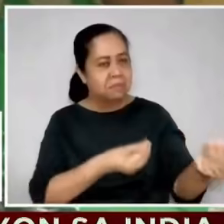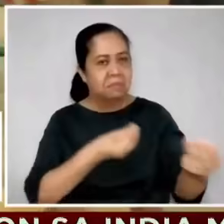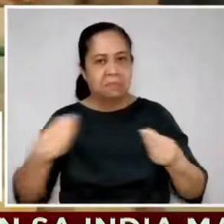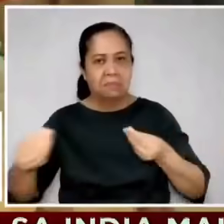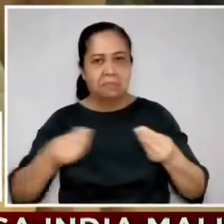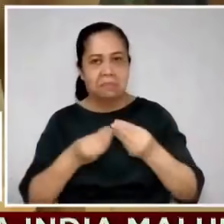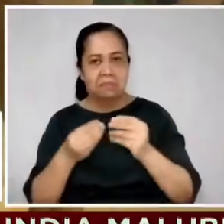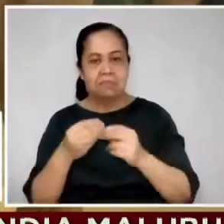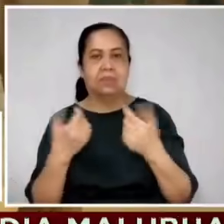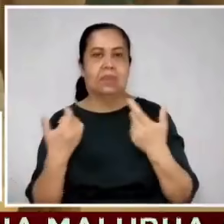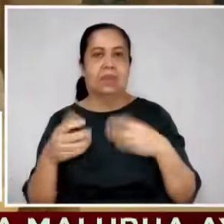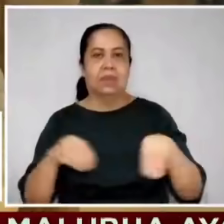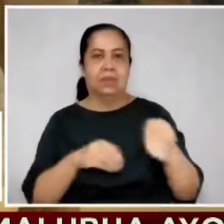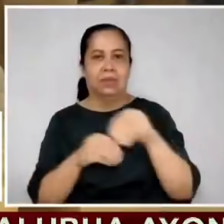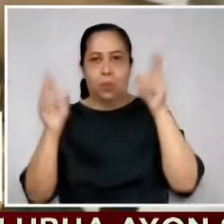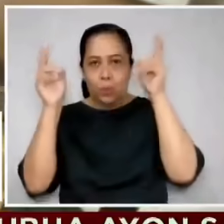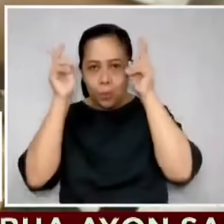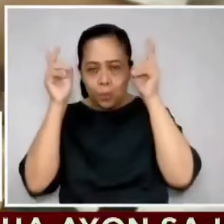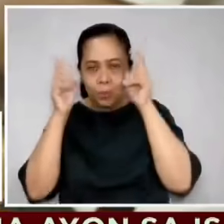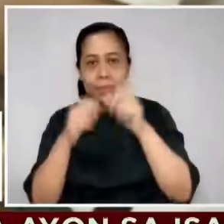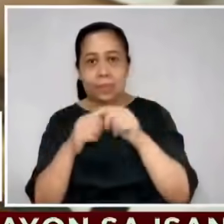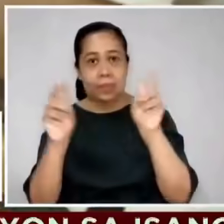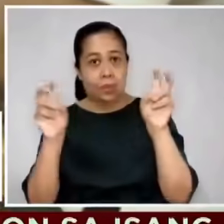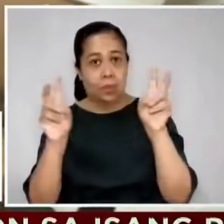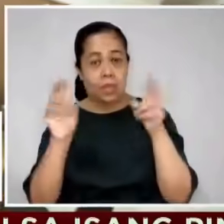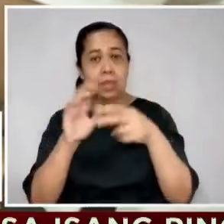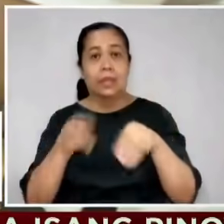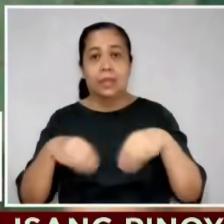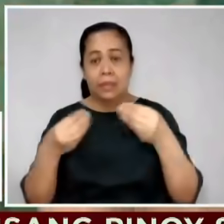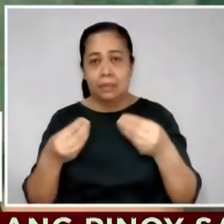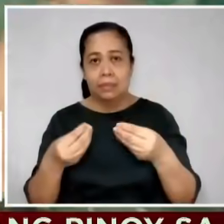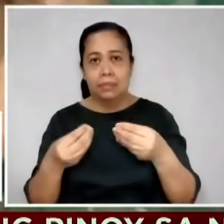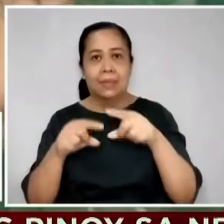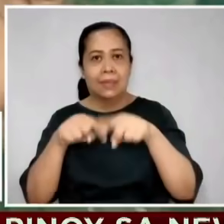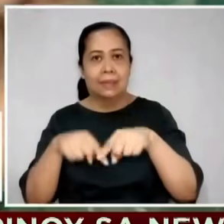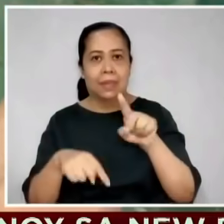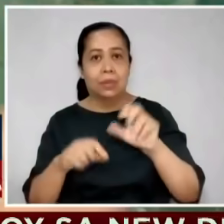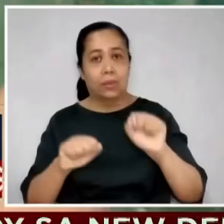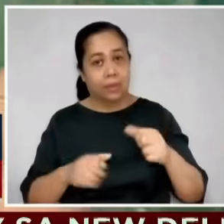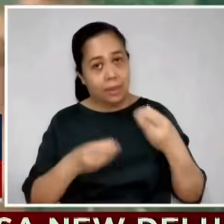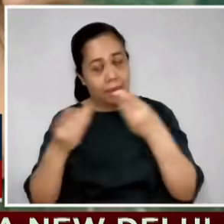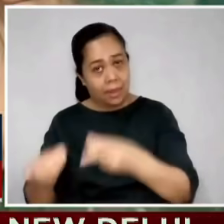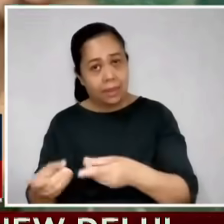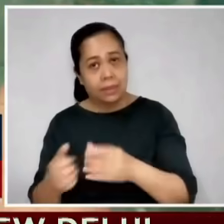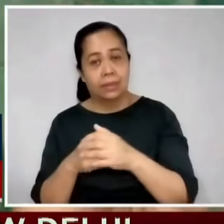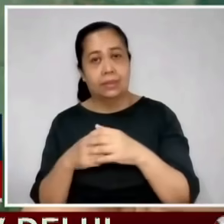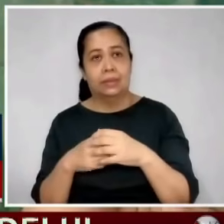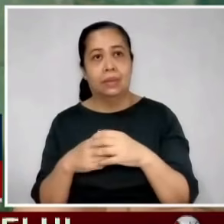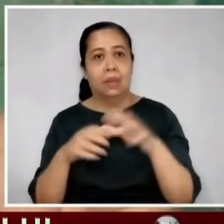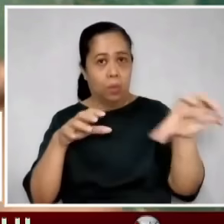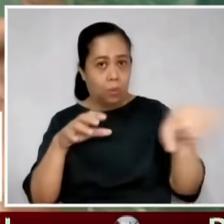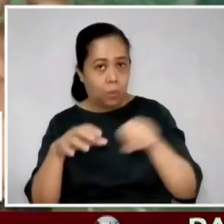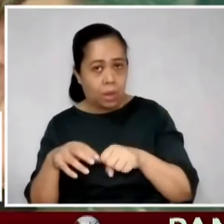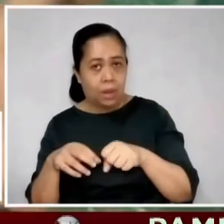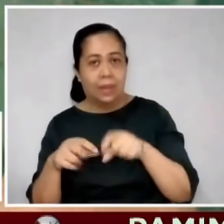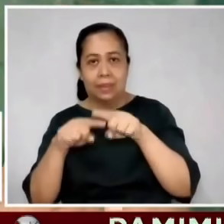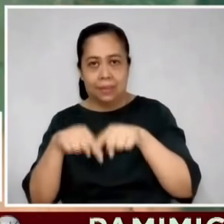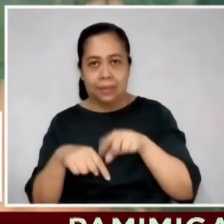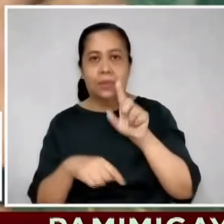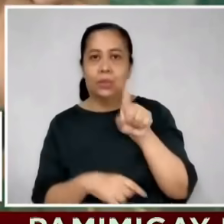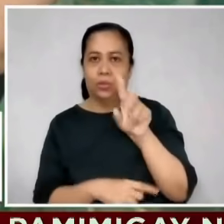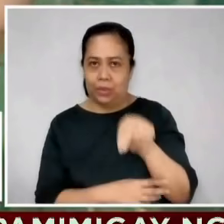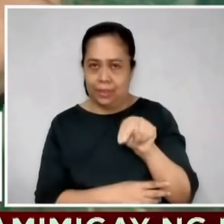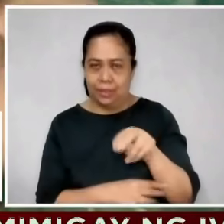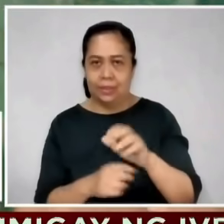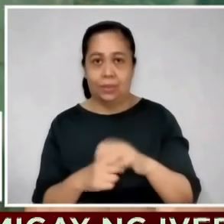gulay. Meron slogan doon, magbigay ayon sa kakayahan, kumuha ayon sa pangangailangan. So, ginawa ko